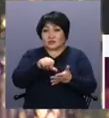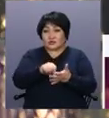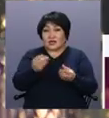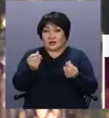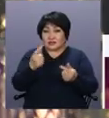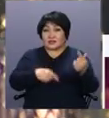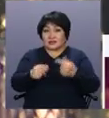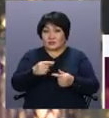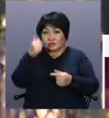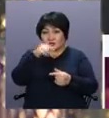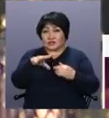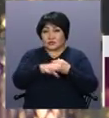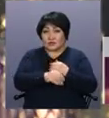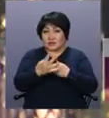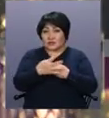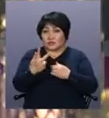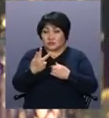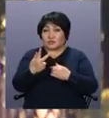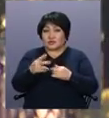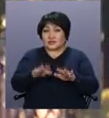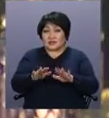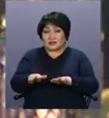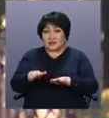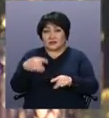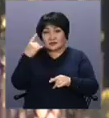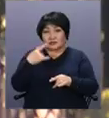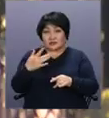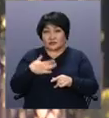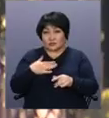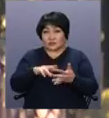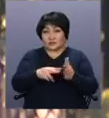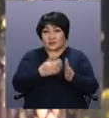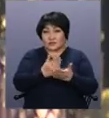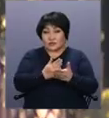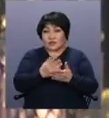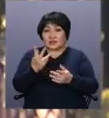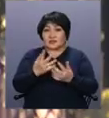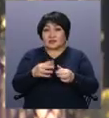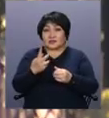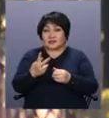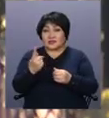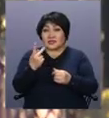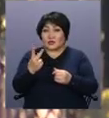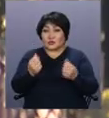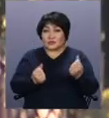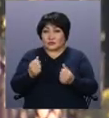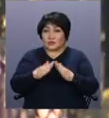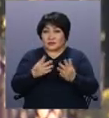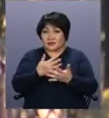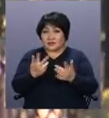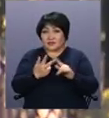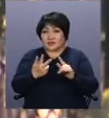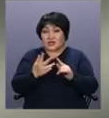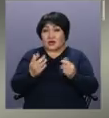жылдың соңына дейін 43 нысанды жекешелендіру жоспарда бар. Олардың 8-і типографиялық құрылғы, екеуі жылжымайтын мүлік, 33-і көлік